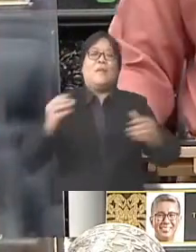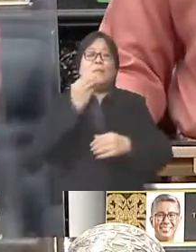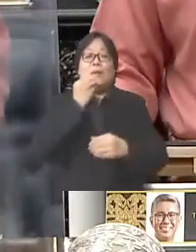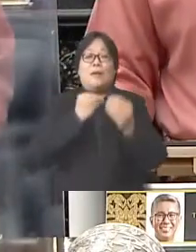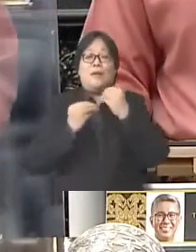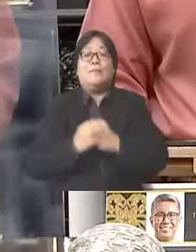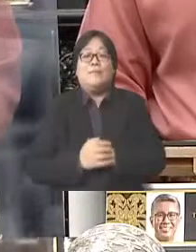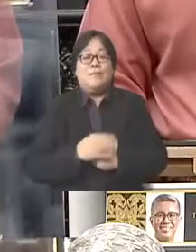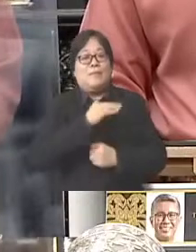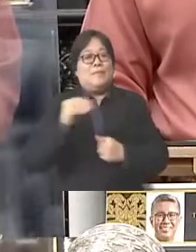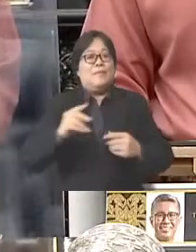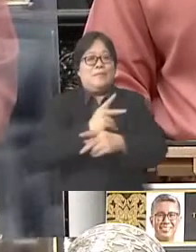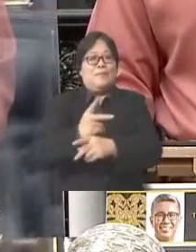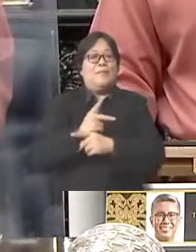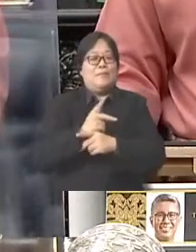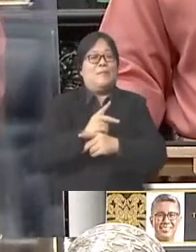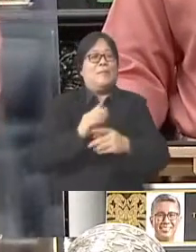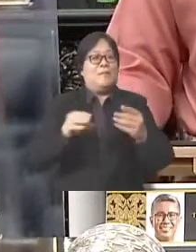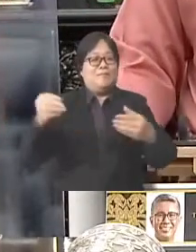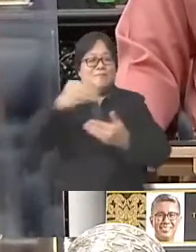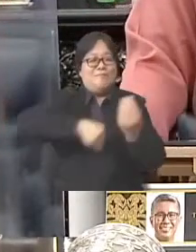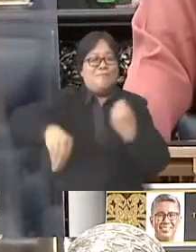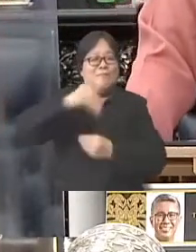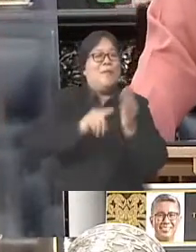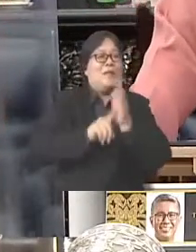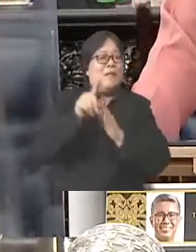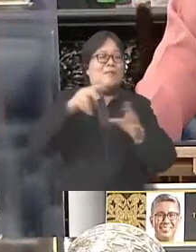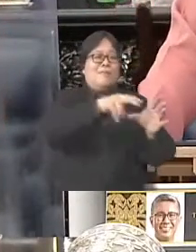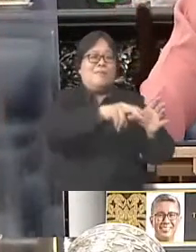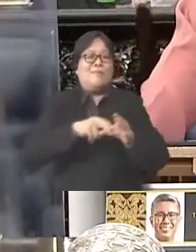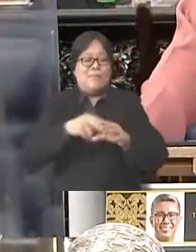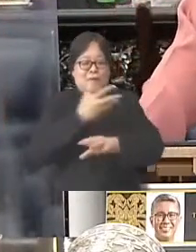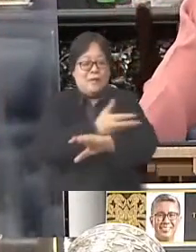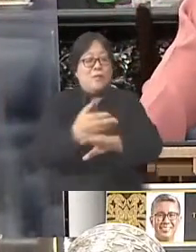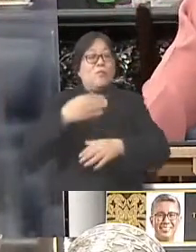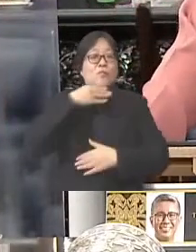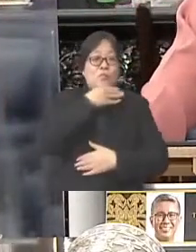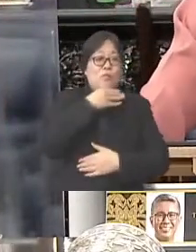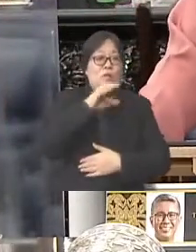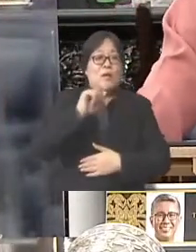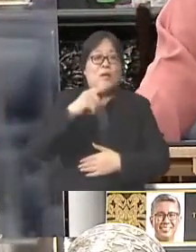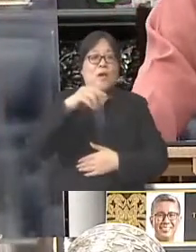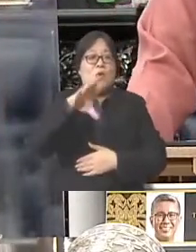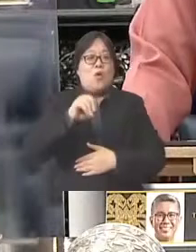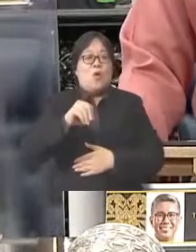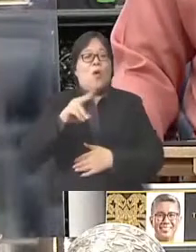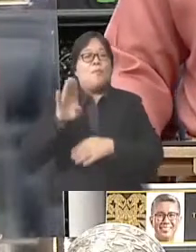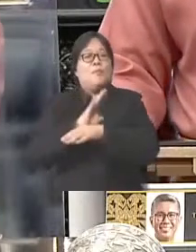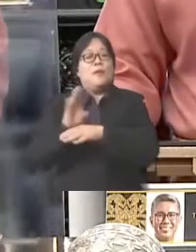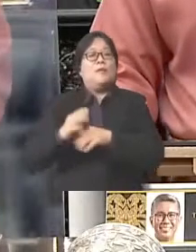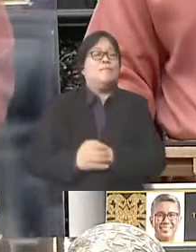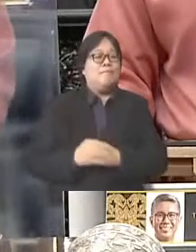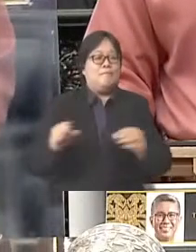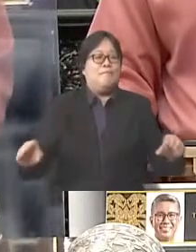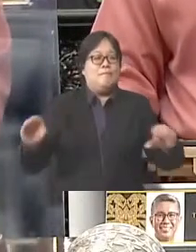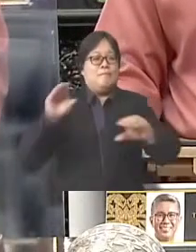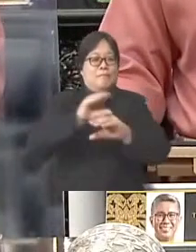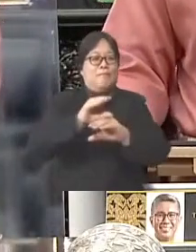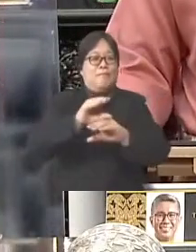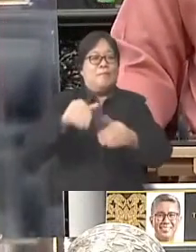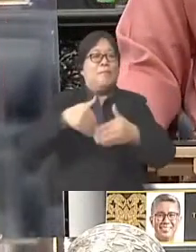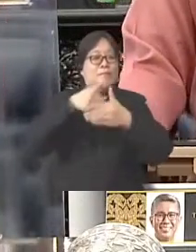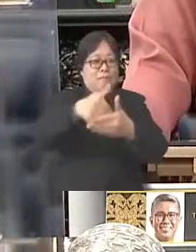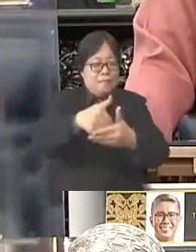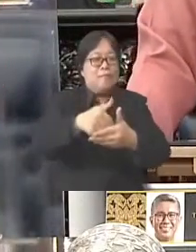makanan serta menjana pendapatan lebih tinggi dan menarik Lebih ramai jenazah si Bude agropromo pemberian subsidi dan insentif